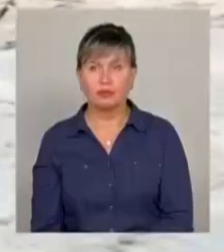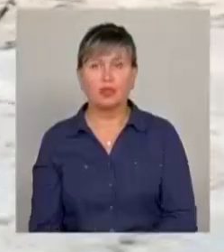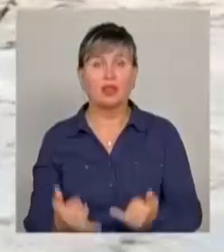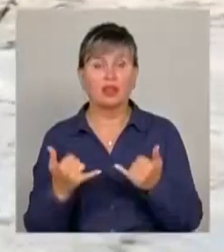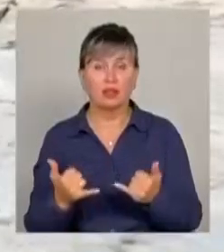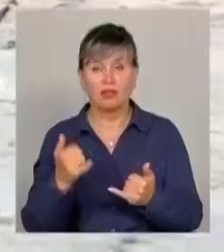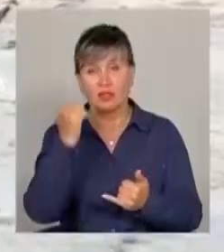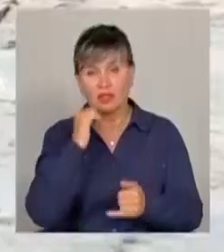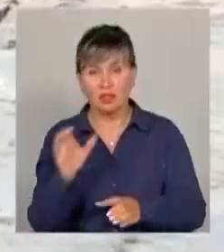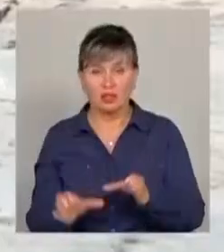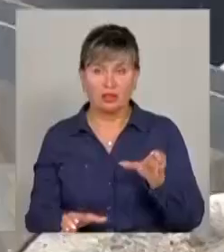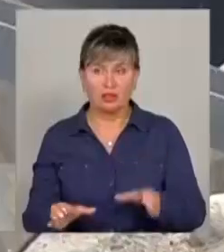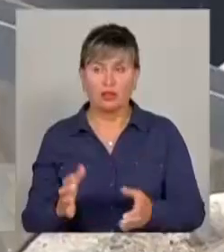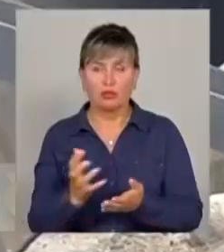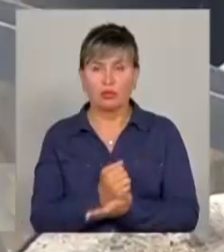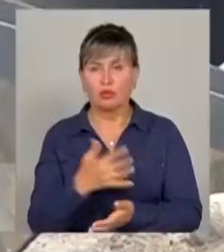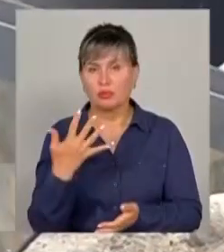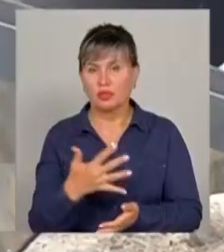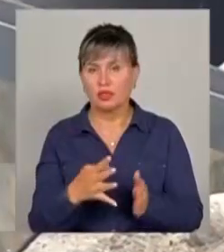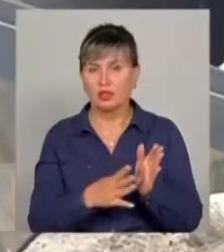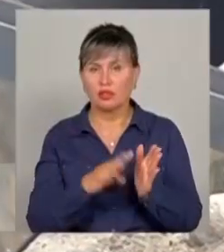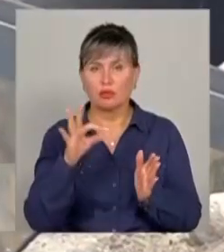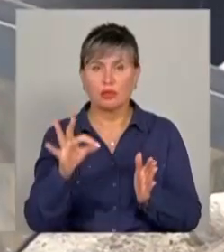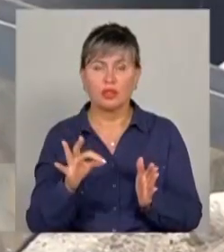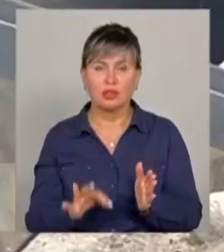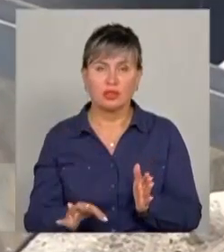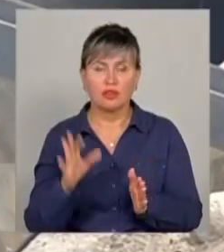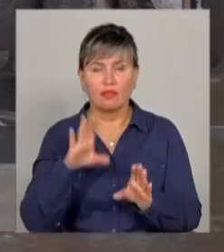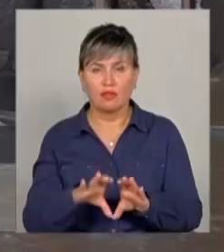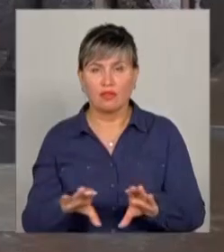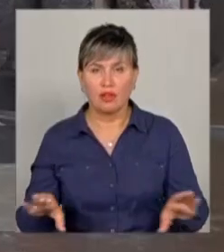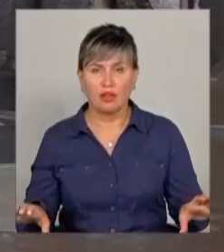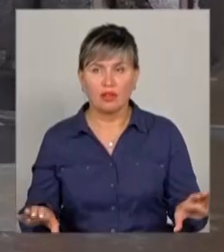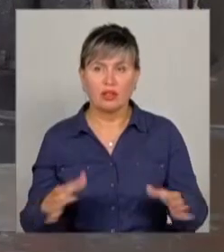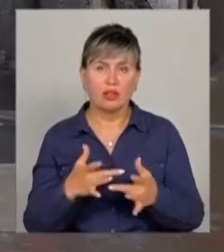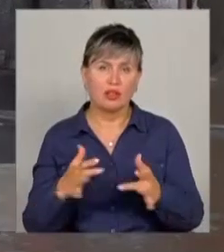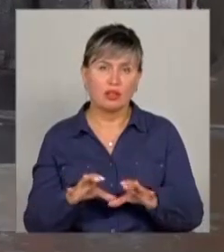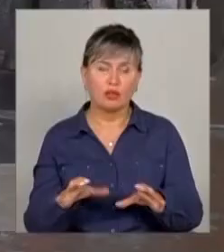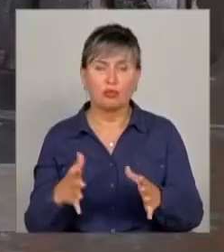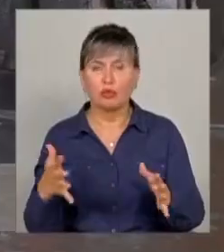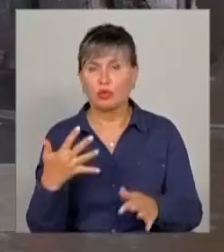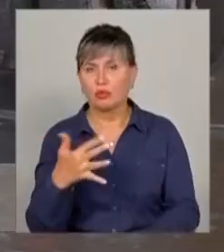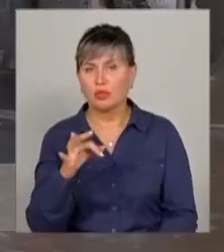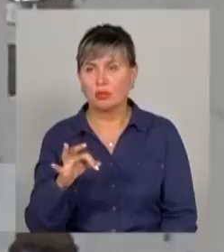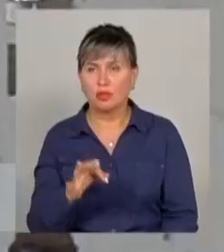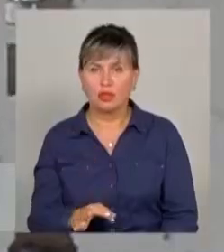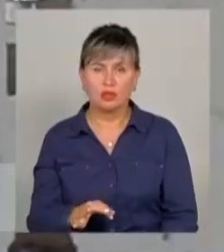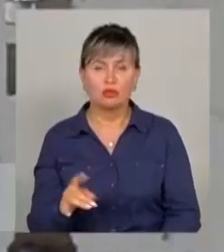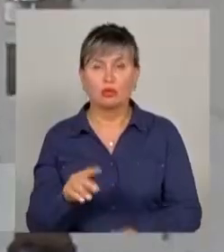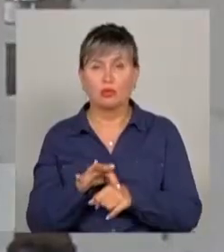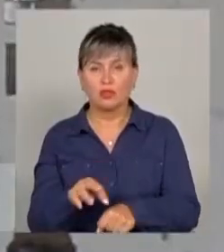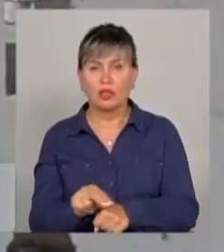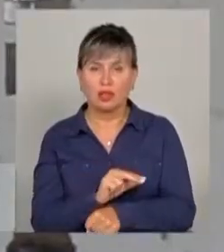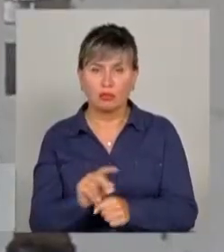сегодня износ теплосетей в Алматы составляет 59%, водопроводных и канализационных – более 50%. Чтобы провести ремонт